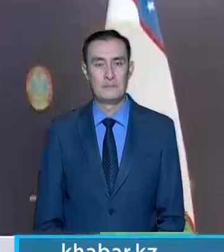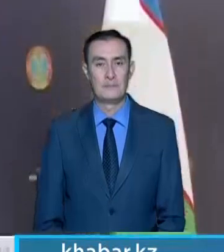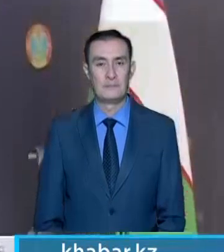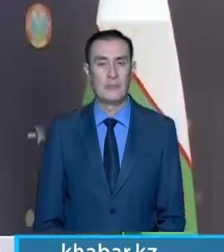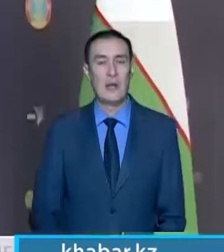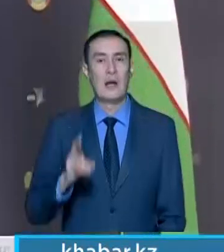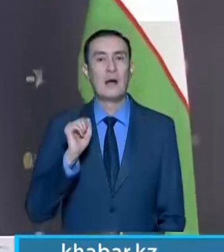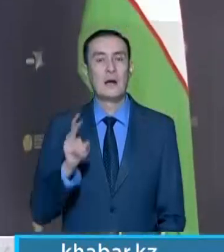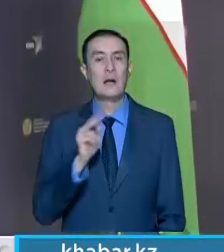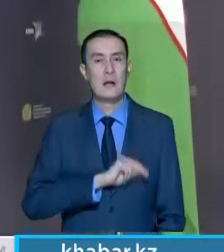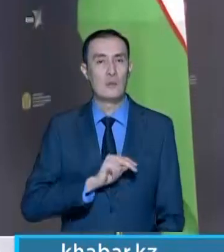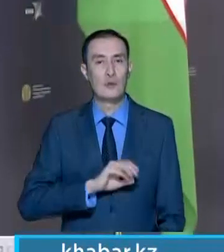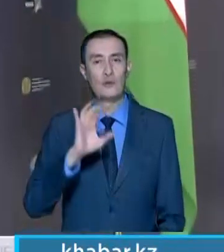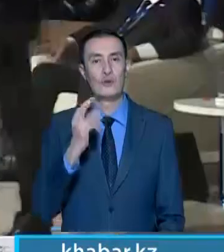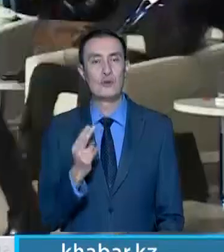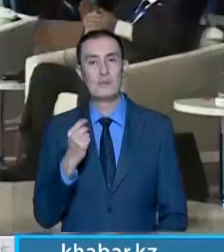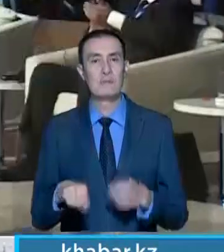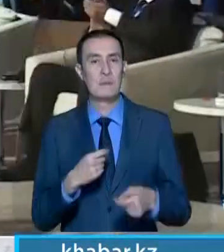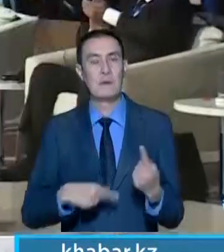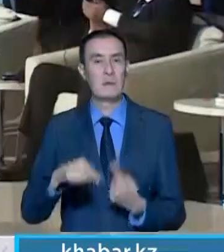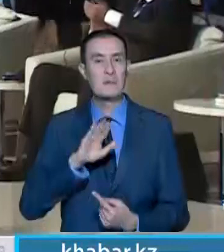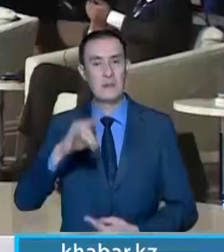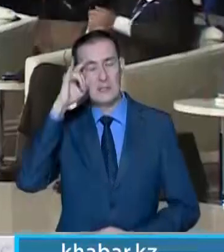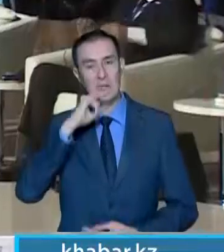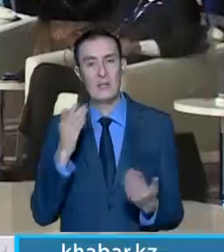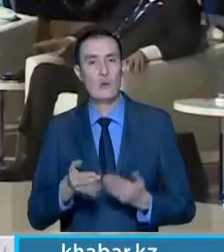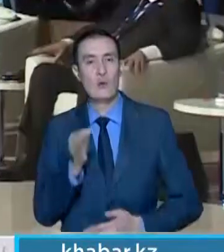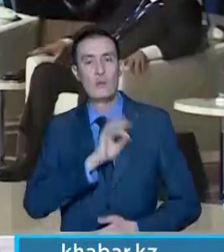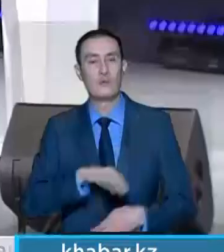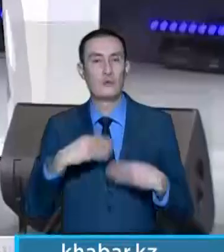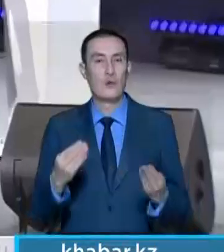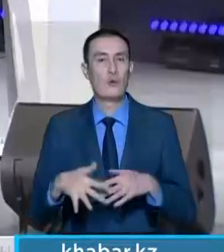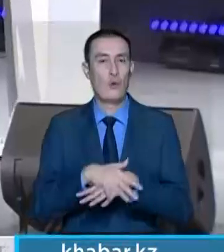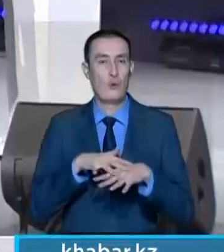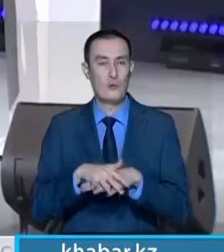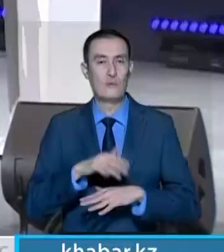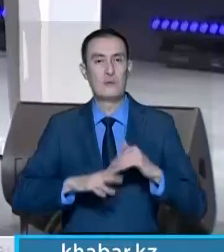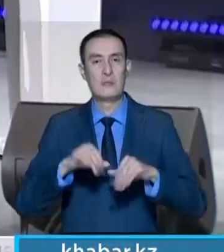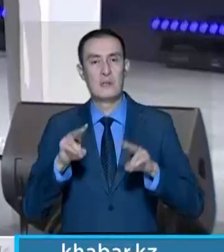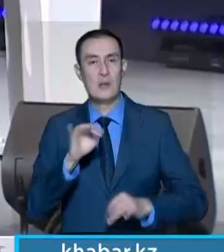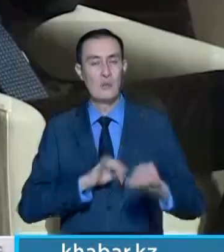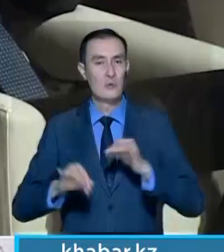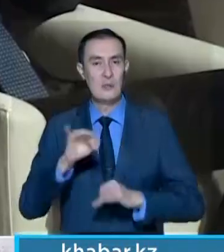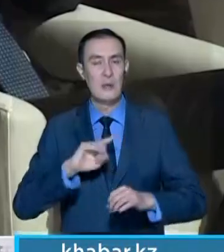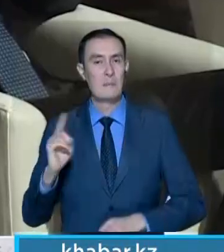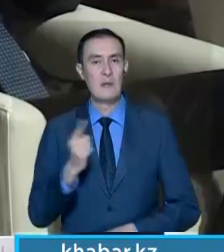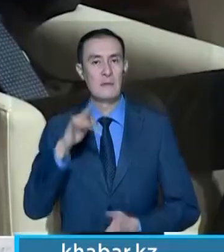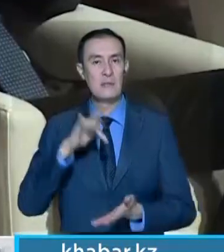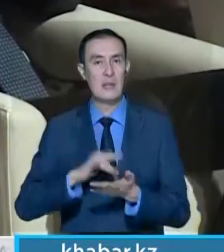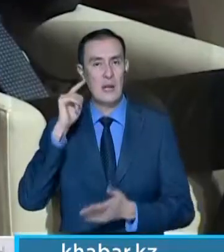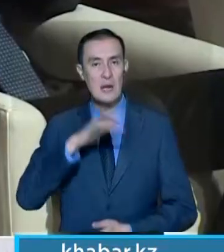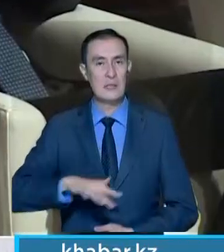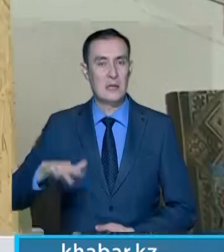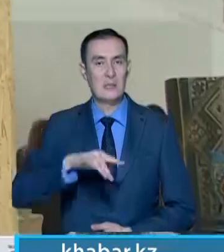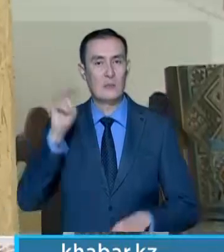Выгодно всем, как работает социальное предпринимательство в Казахстане и какую пользу приносит обществу. Эксперты обменялись опытом на первом